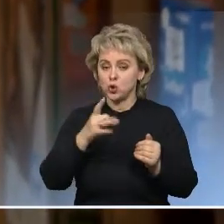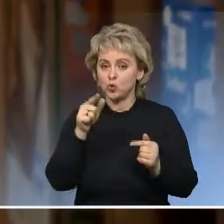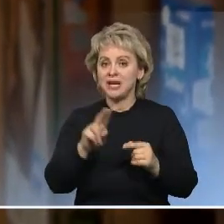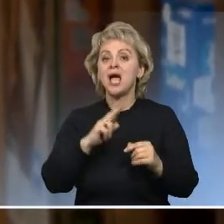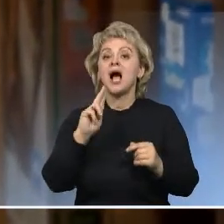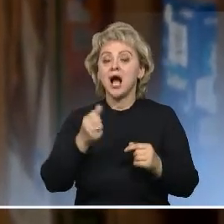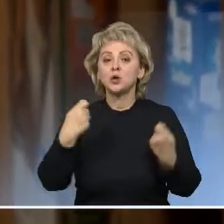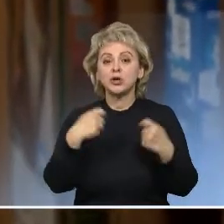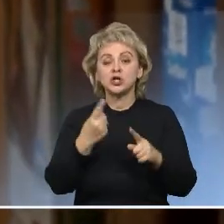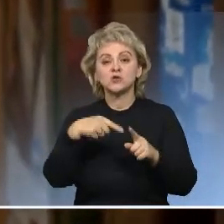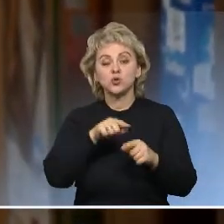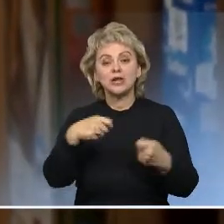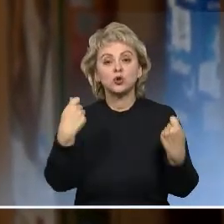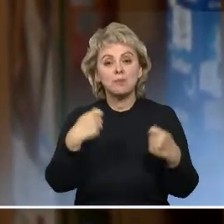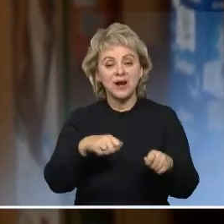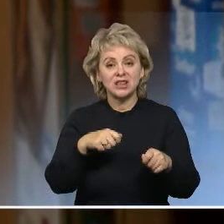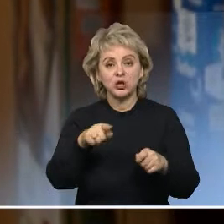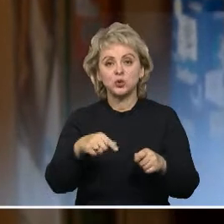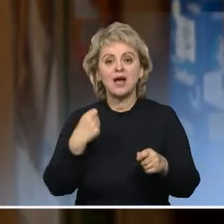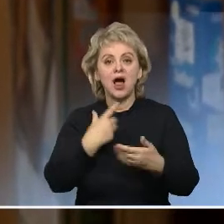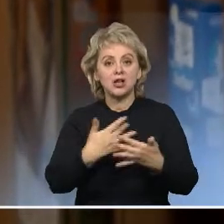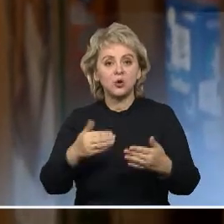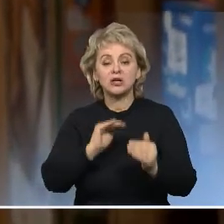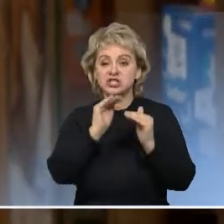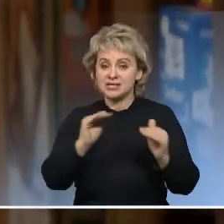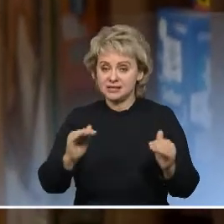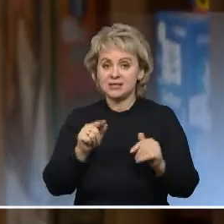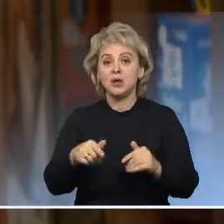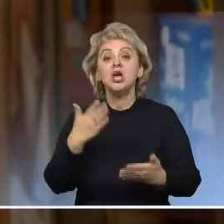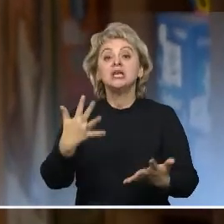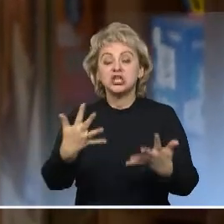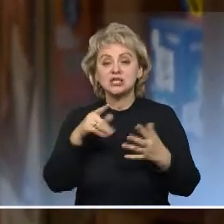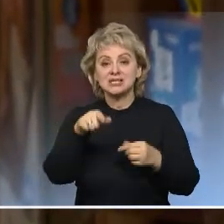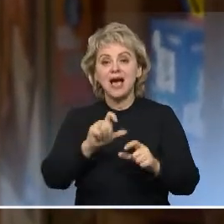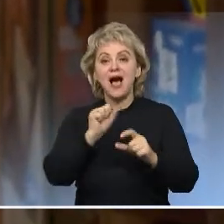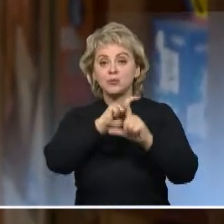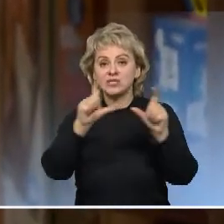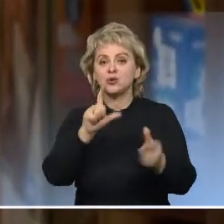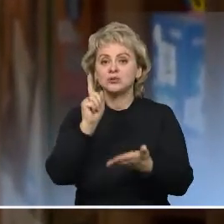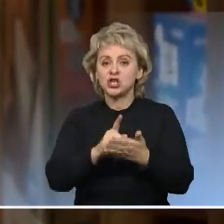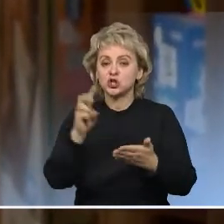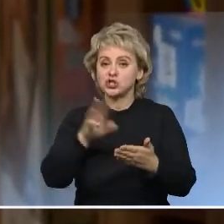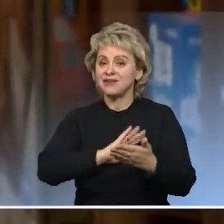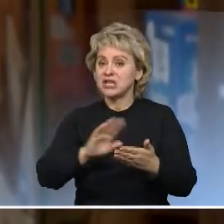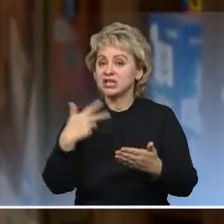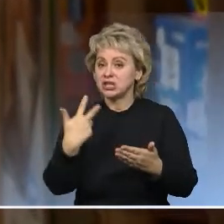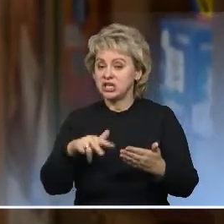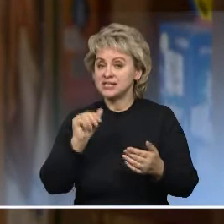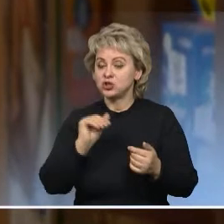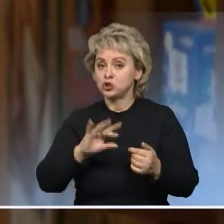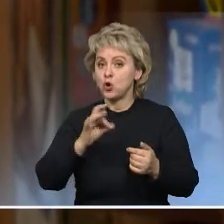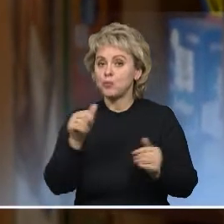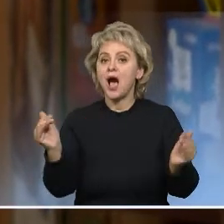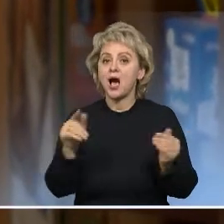как продавцу, который продает алкоголь несовершеннолетнему. Естественно, аптеку должны штрафовать не на 30 тысяч рублей,